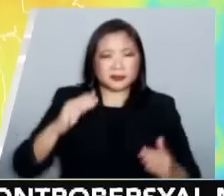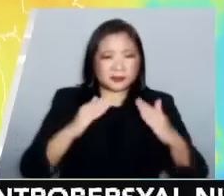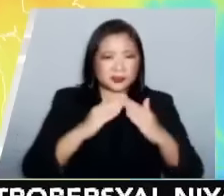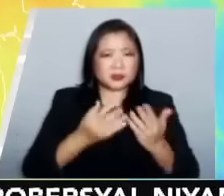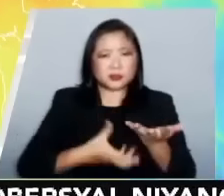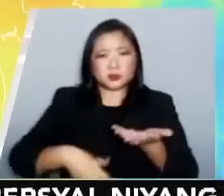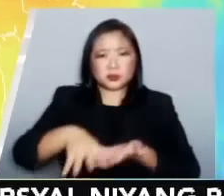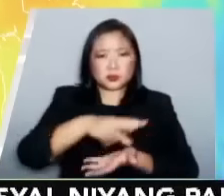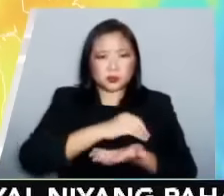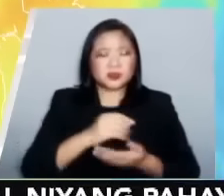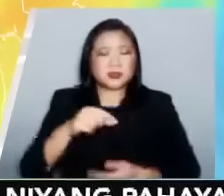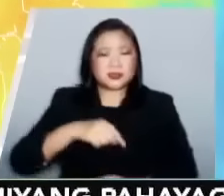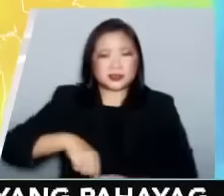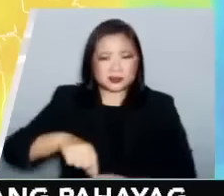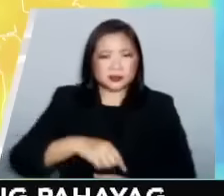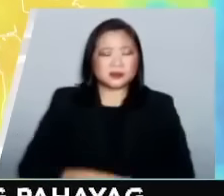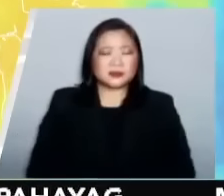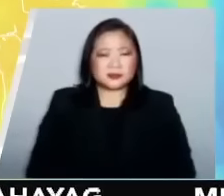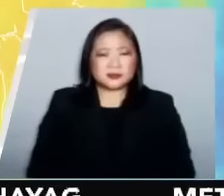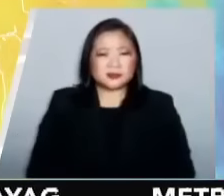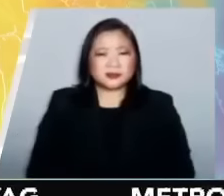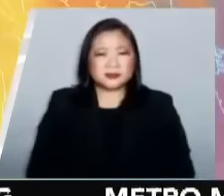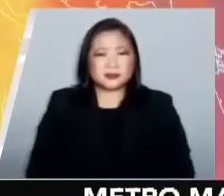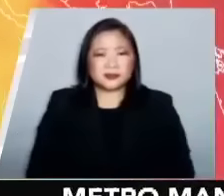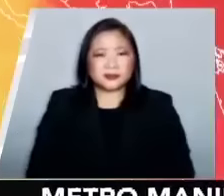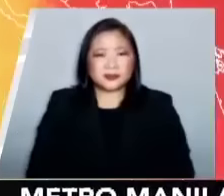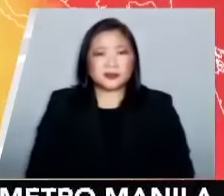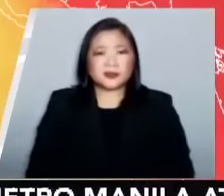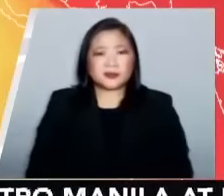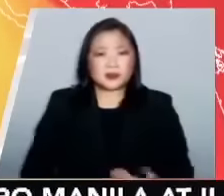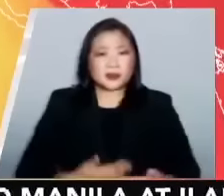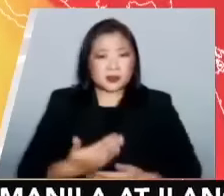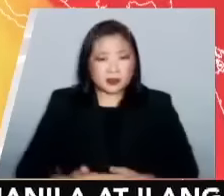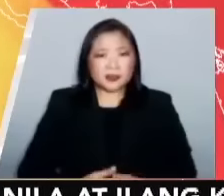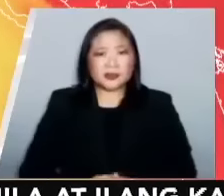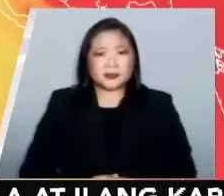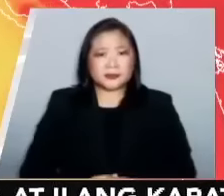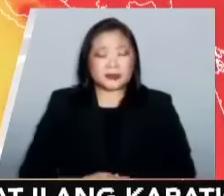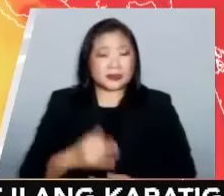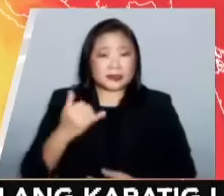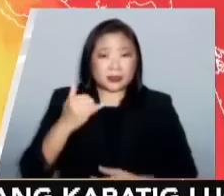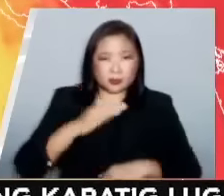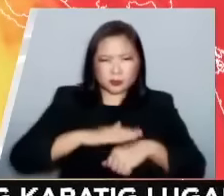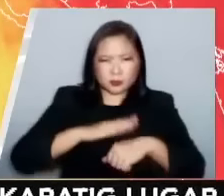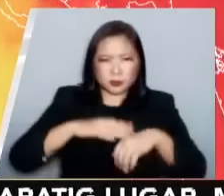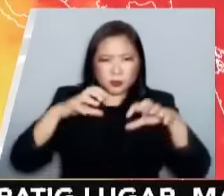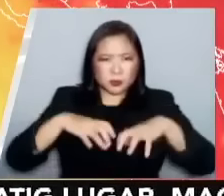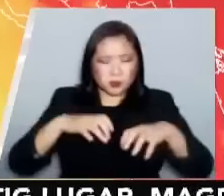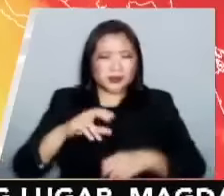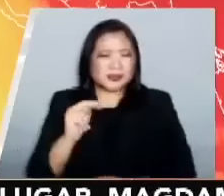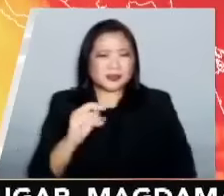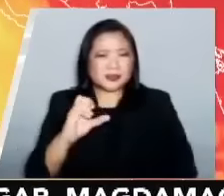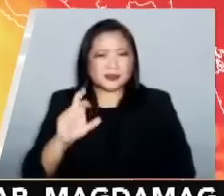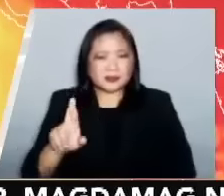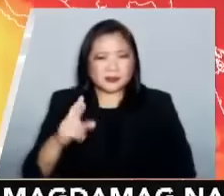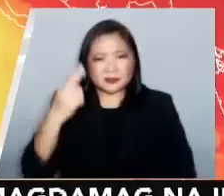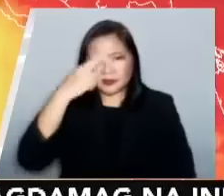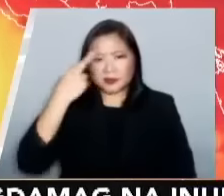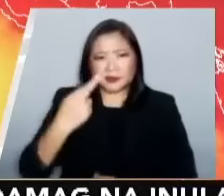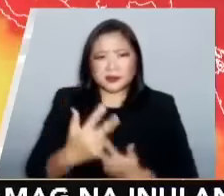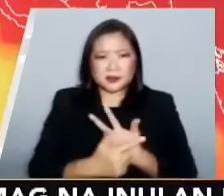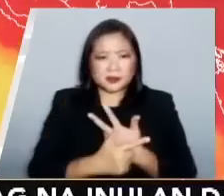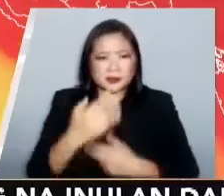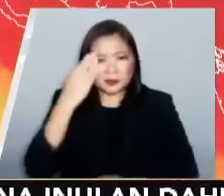Sorsogon at buong Quezon Province. Samantala, isinilalim pa rin po sa yellow rainfall warning ang Metro Manila, Rizal, Laguna, Bulacan,